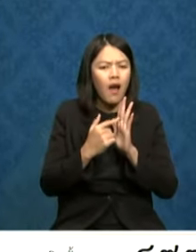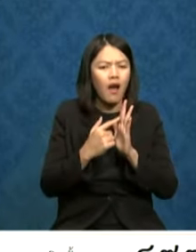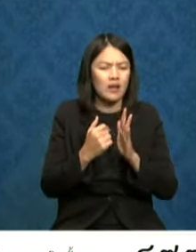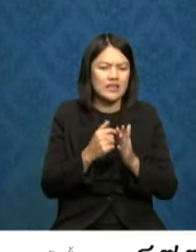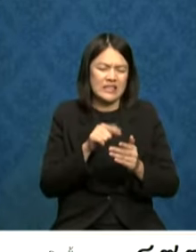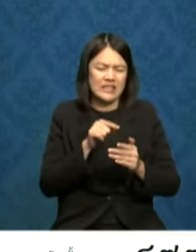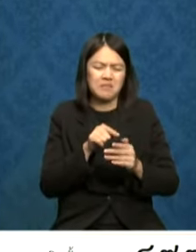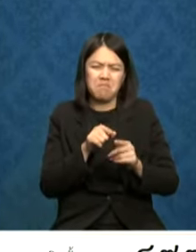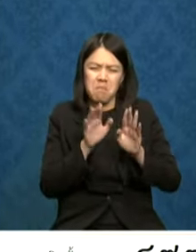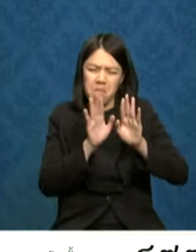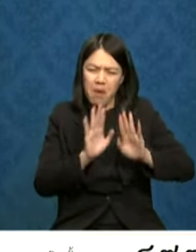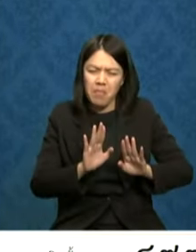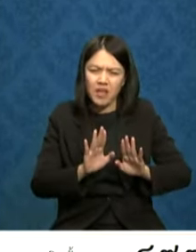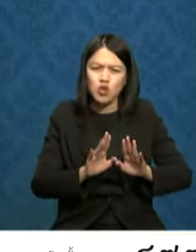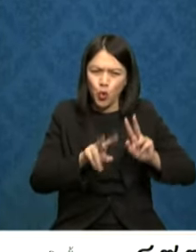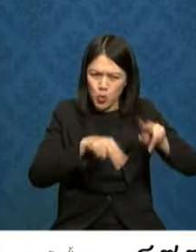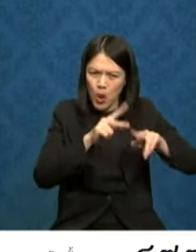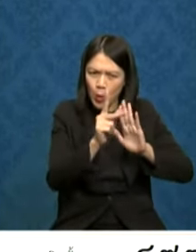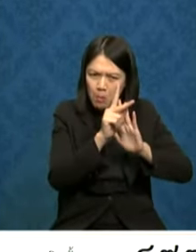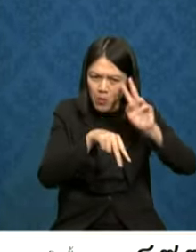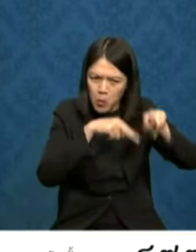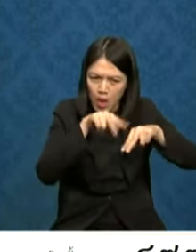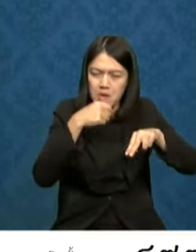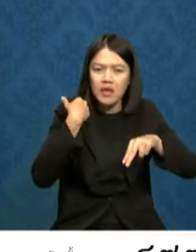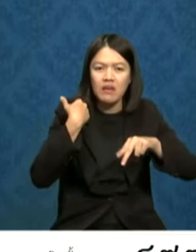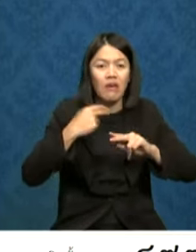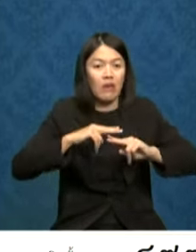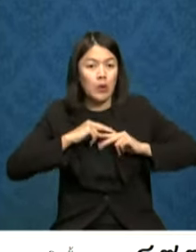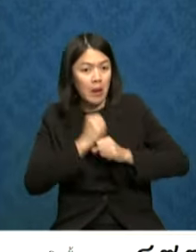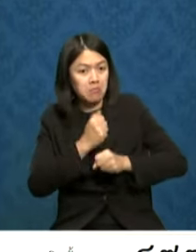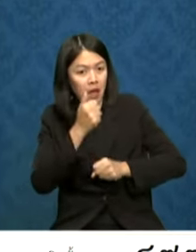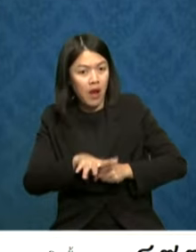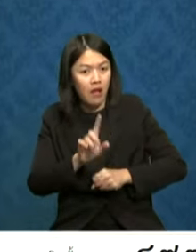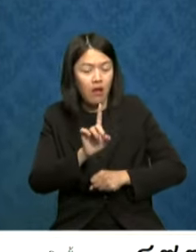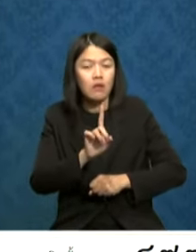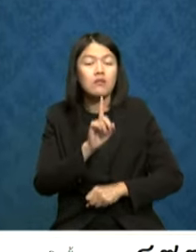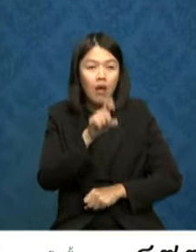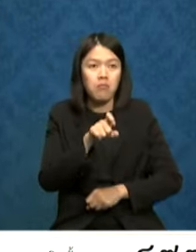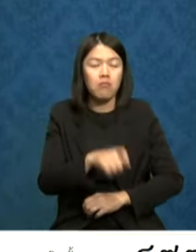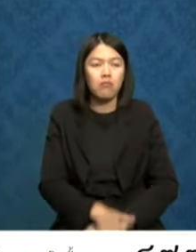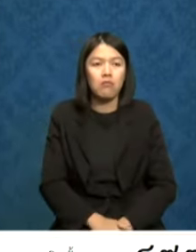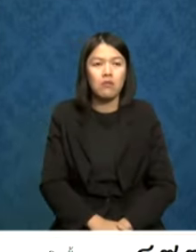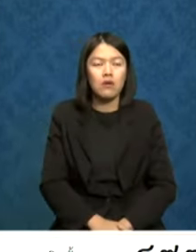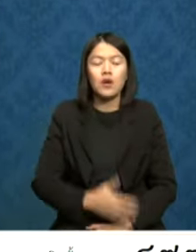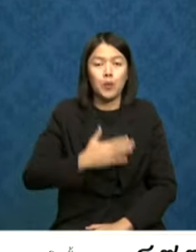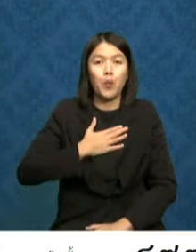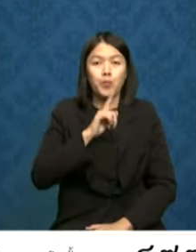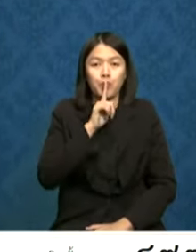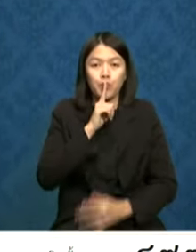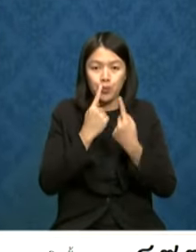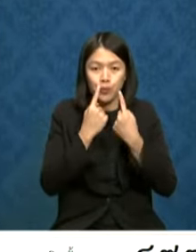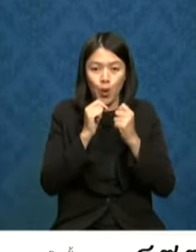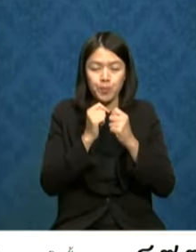เป็นยาชนิดใดต้องควบคุมหรือไม่เอกชนสามารถทำได้หรือไม่อย่างไรเนี่ยเ่อผมขอตอบอย่างนี้นะครับ